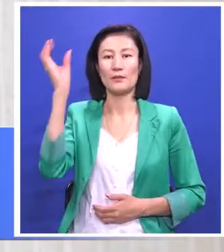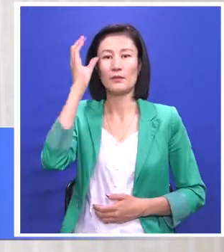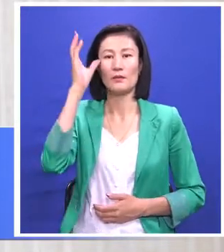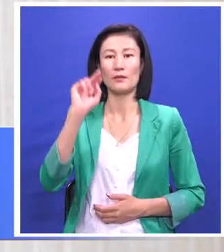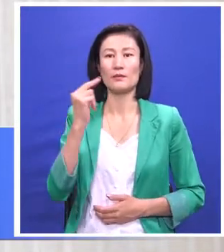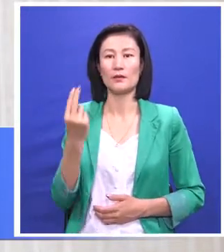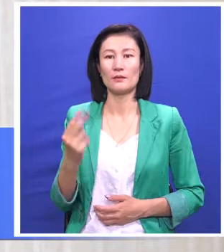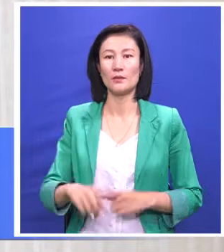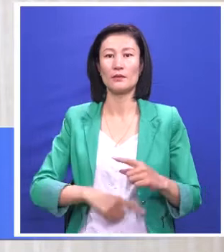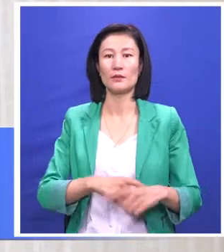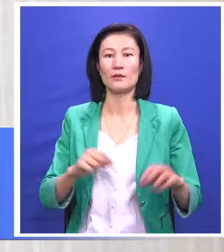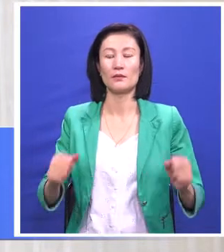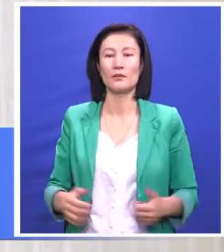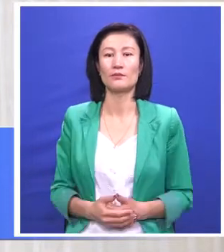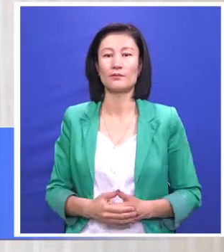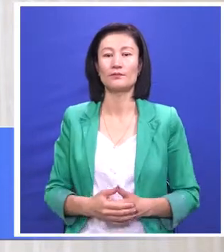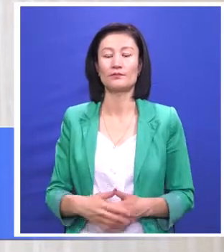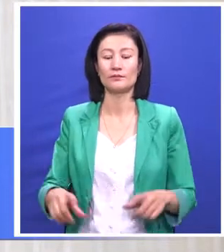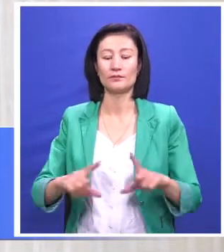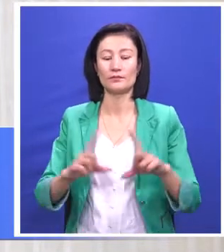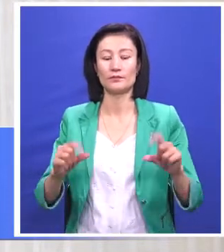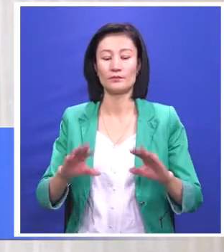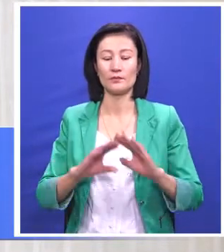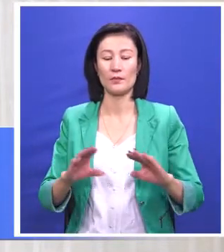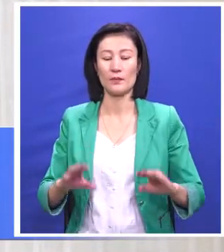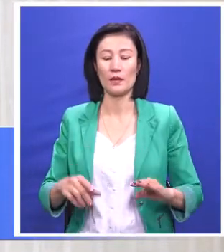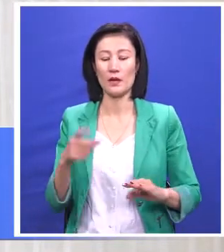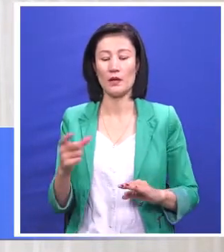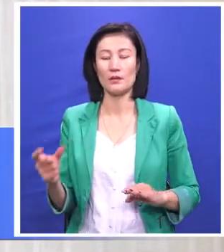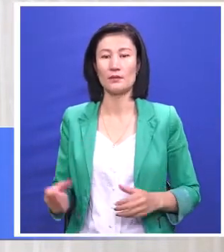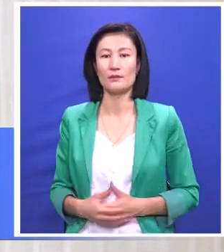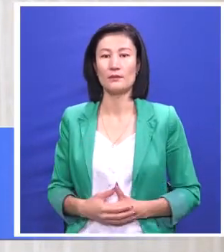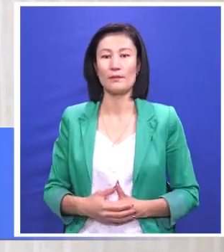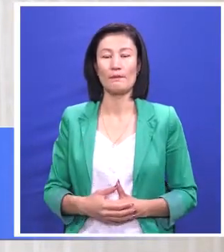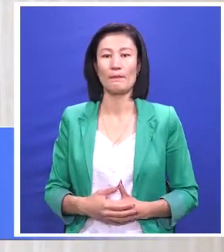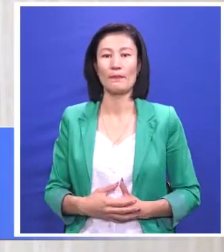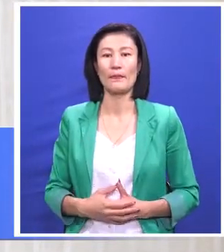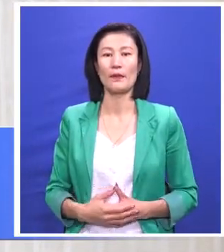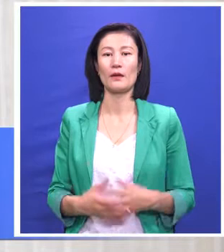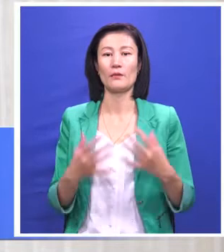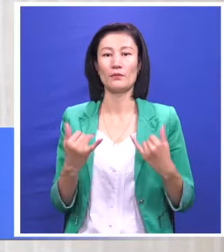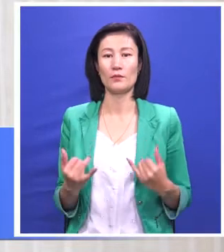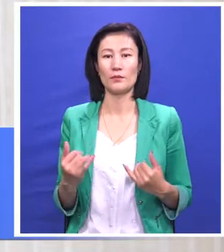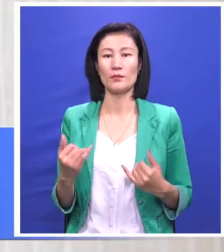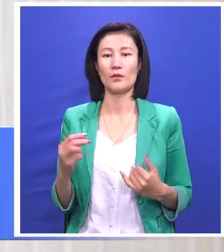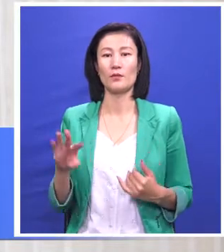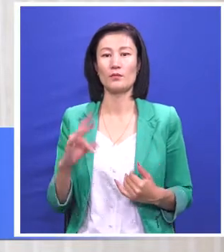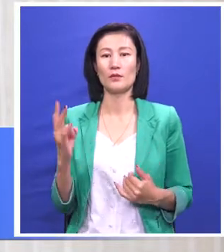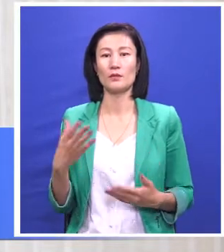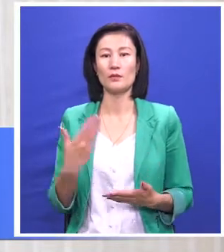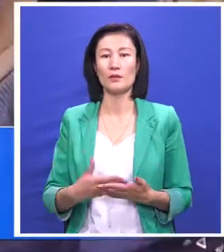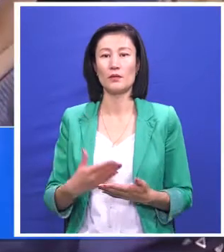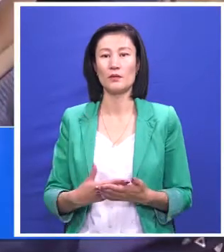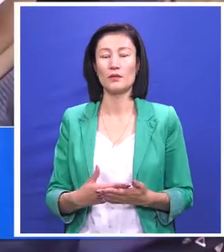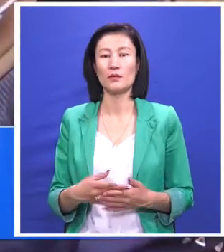жер жерлердің бәрінде осы Қуатбековтің мектебінен шыққан азаматтар көп. Міне сол байланысты қазір бүгінгі өмірсін қойып жатқаны, себебі